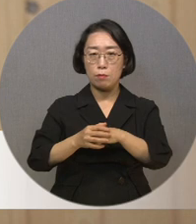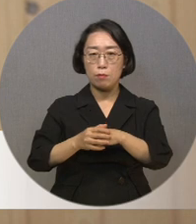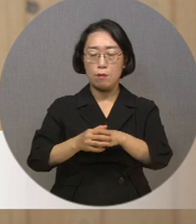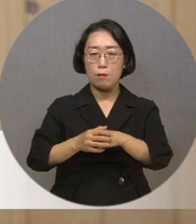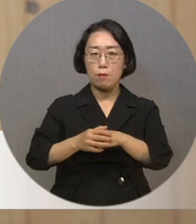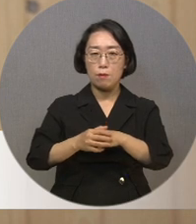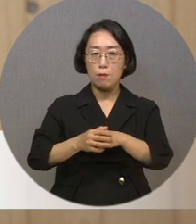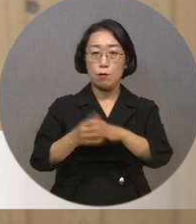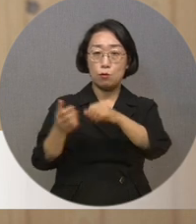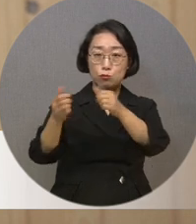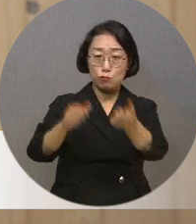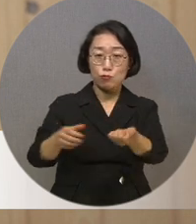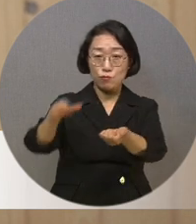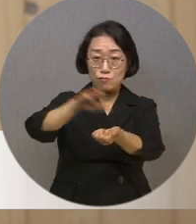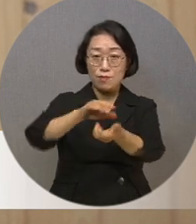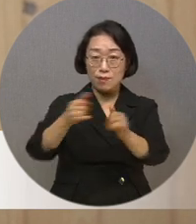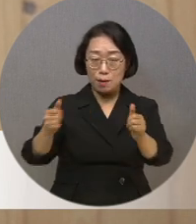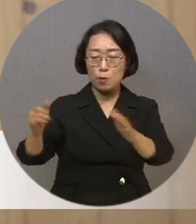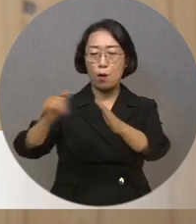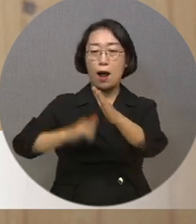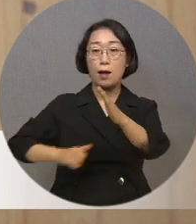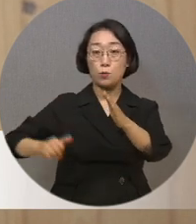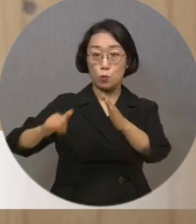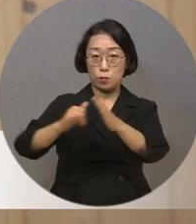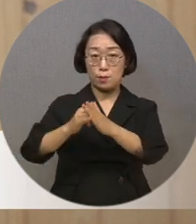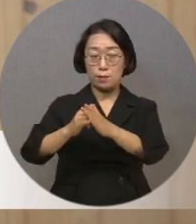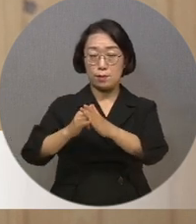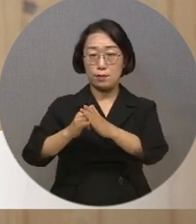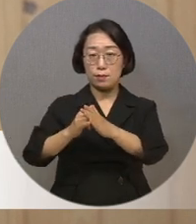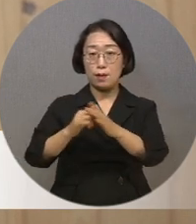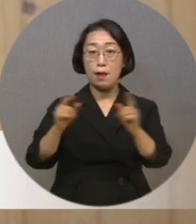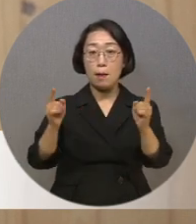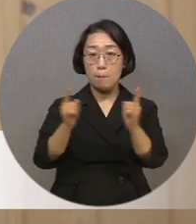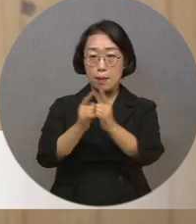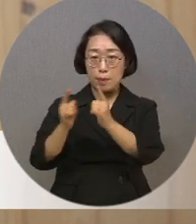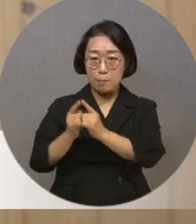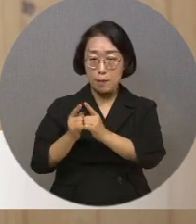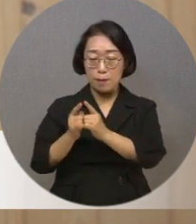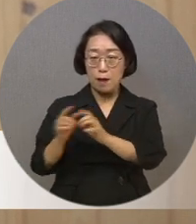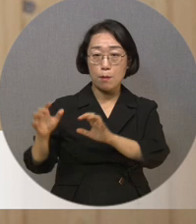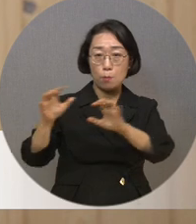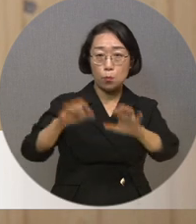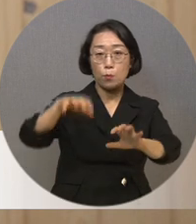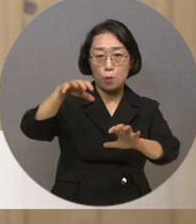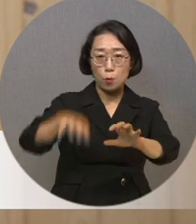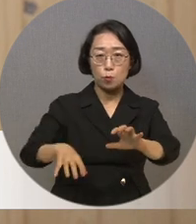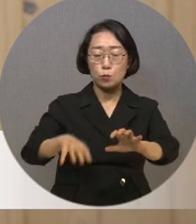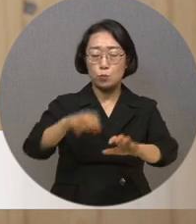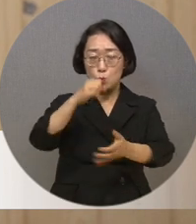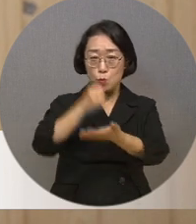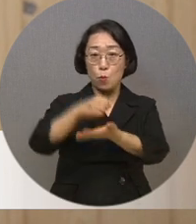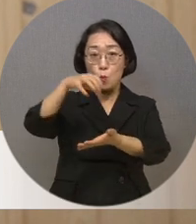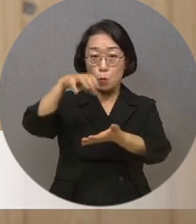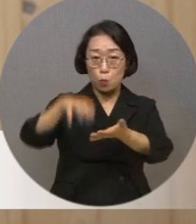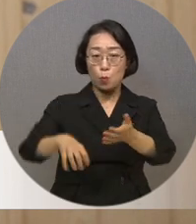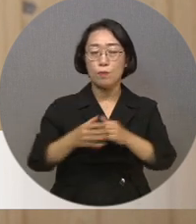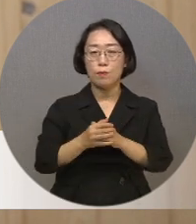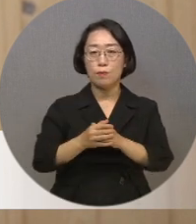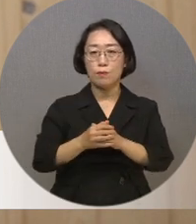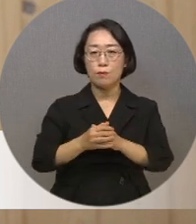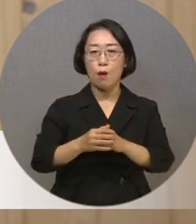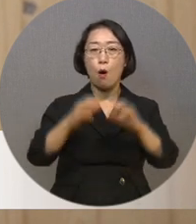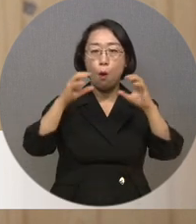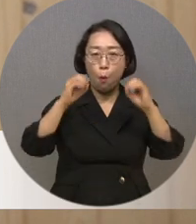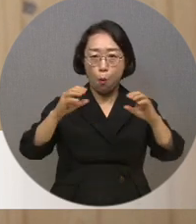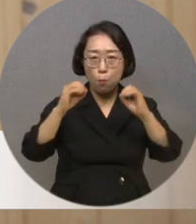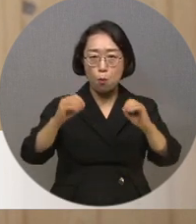또 살아있는 이런 분들의 그 만남의 장소가 될 수 있도록, 이런 또 명소가 될 수 있도록